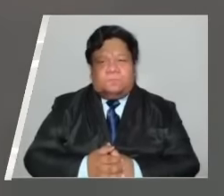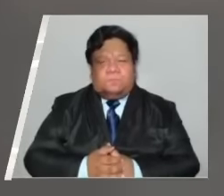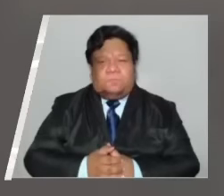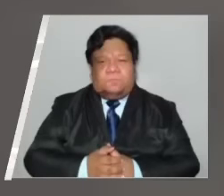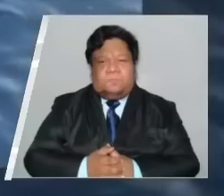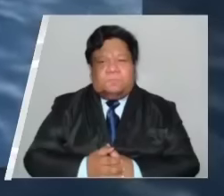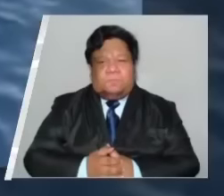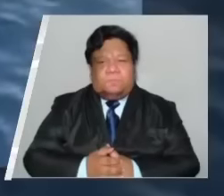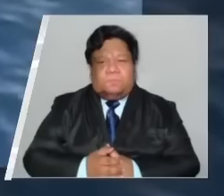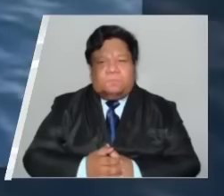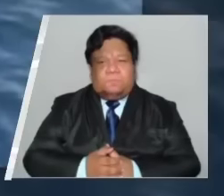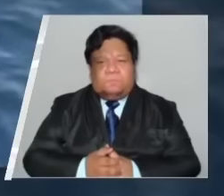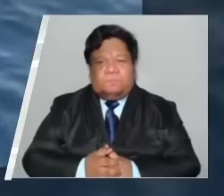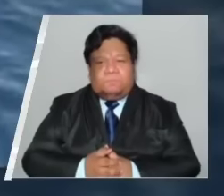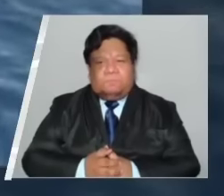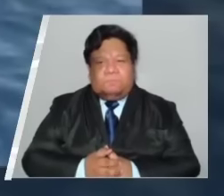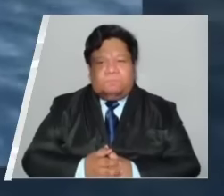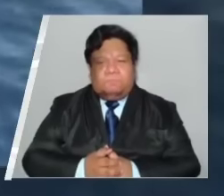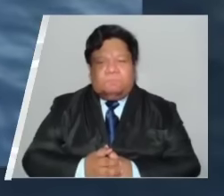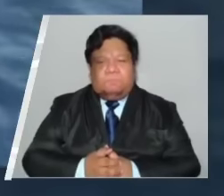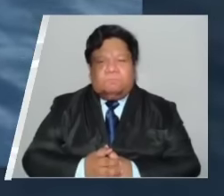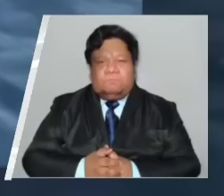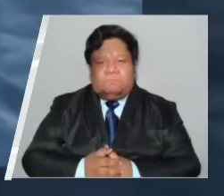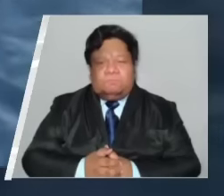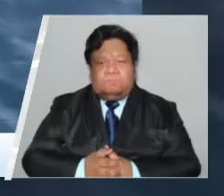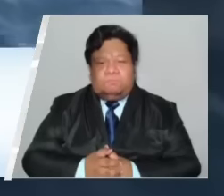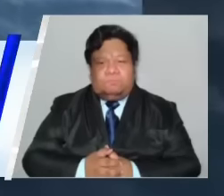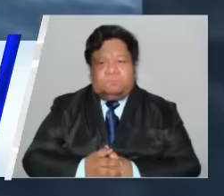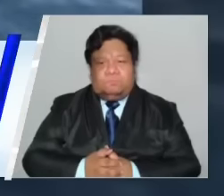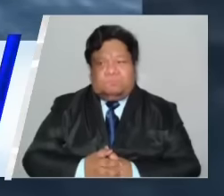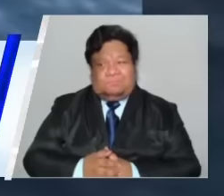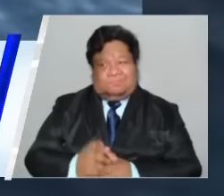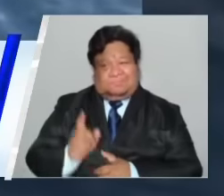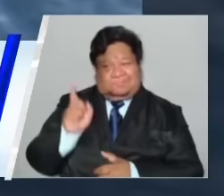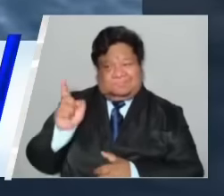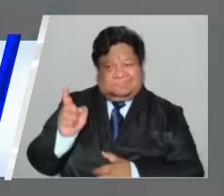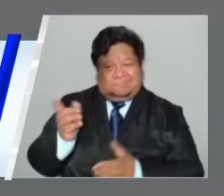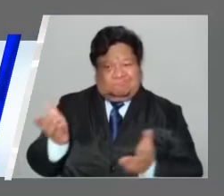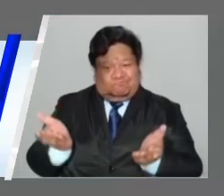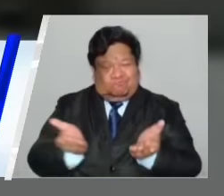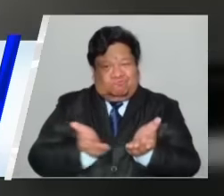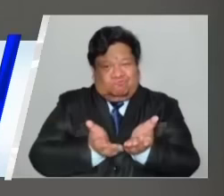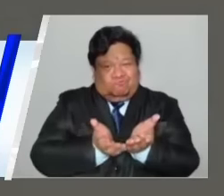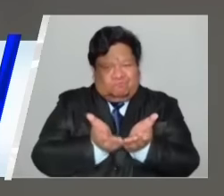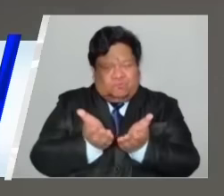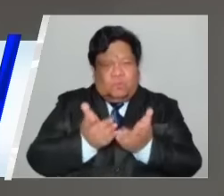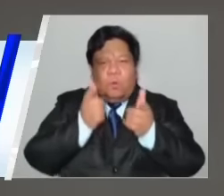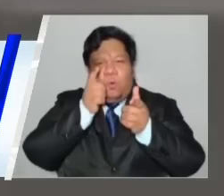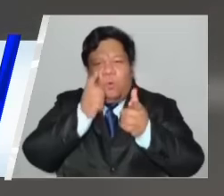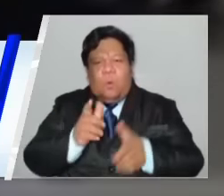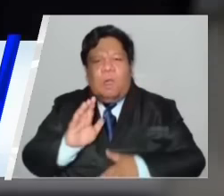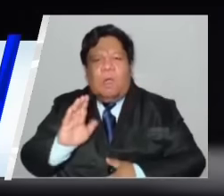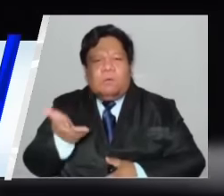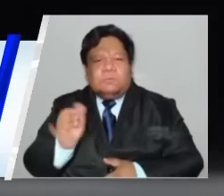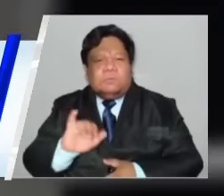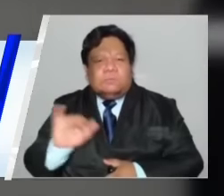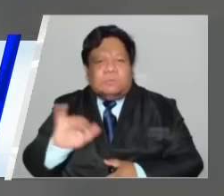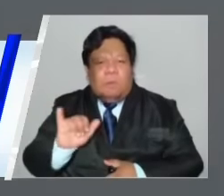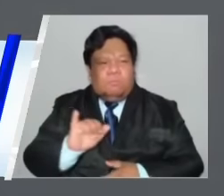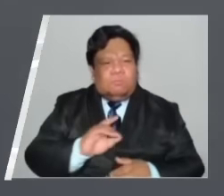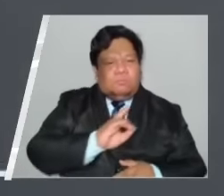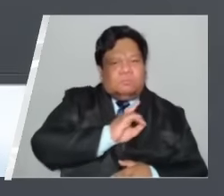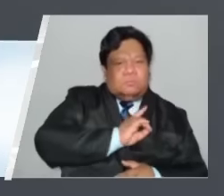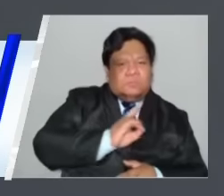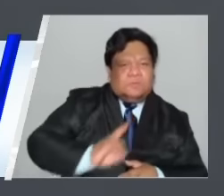Dehit! Ang pag-uumpuga ng dalawang barko, pala David and Goliath. Ayon pa sa Philippine Coast Guard, dalawang barko ng